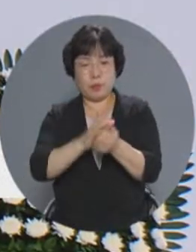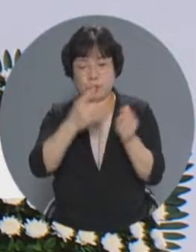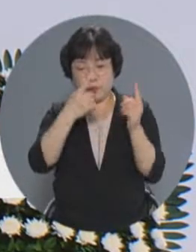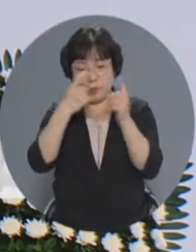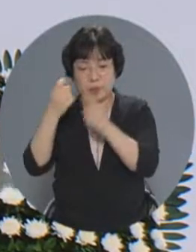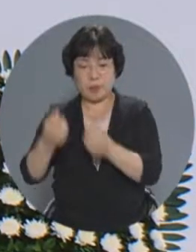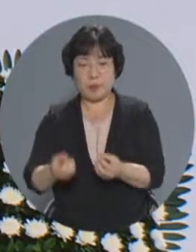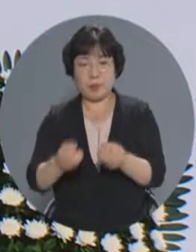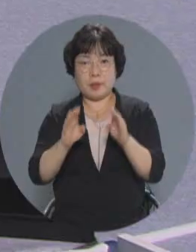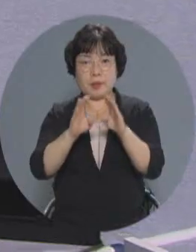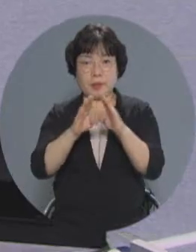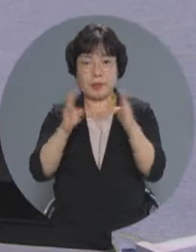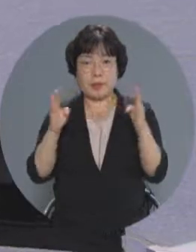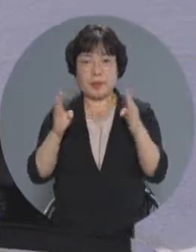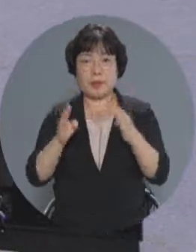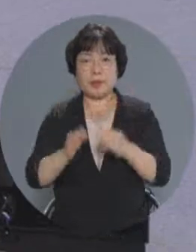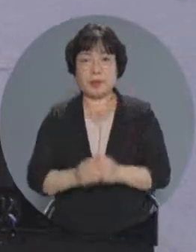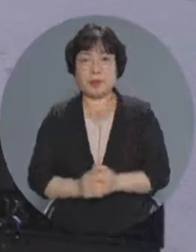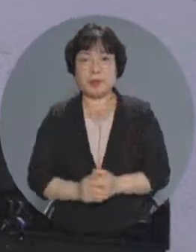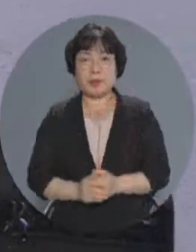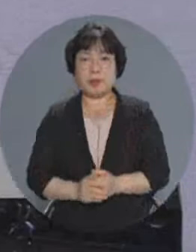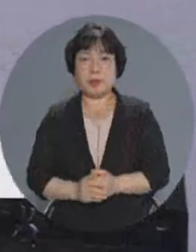추념식이 시작됐습니다.